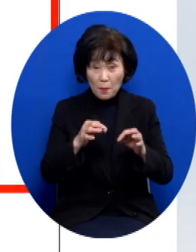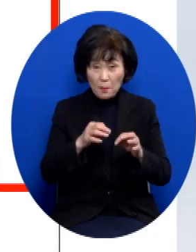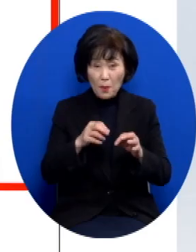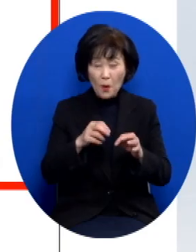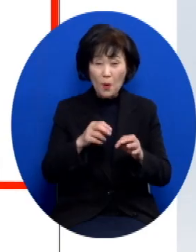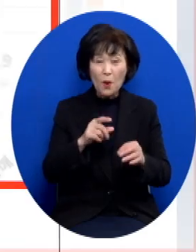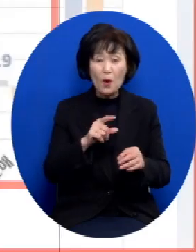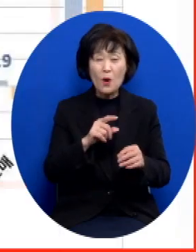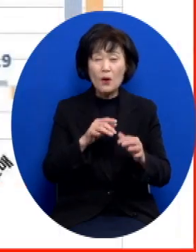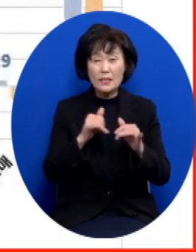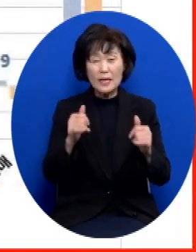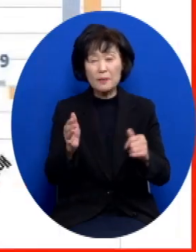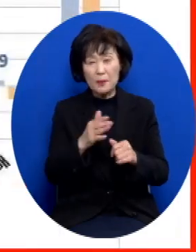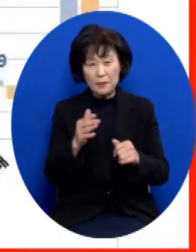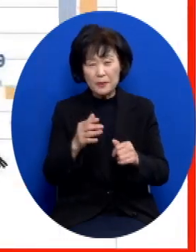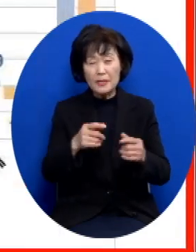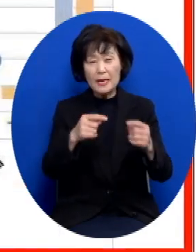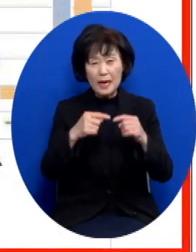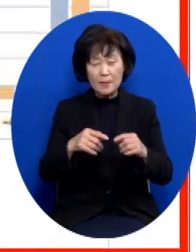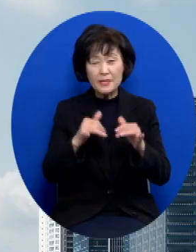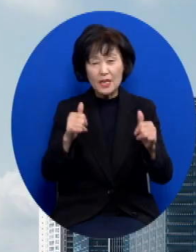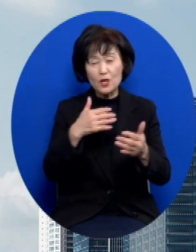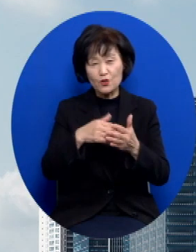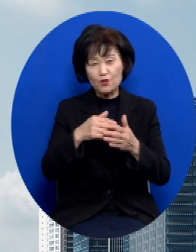가입자가 줄어들었기 때문이라고 분석했습니다.